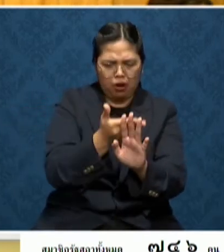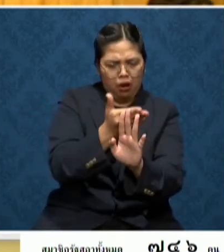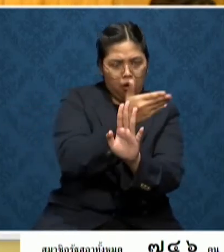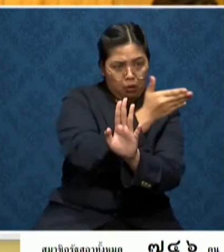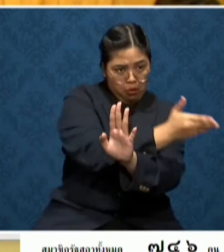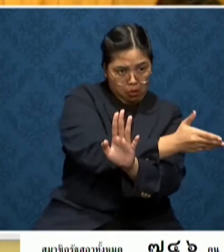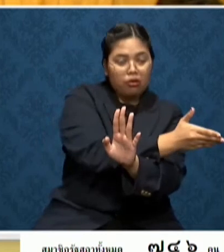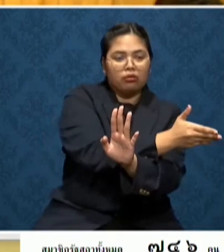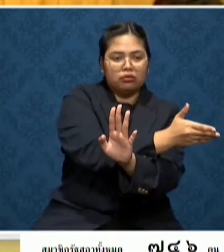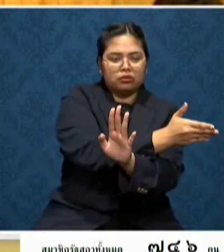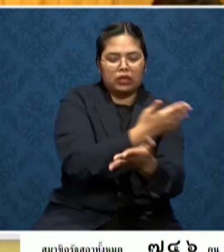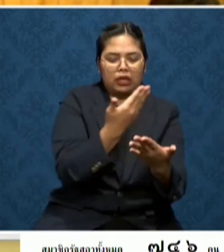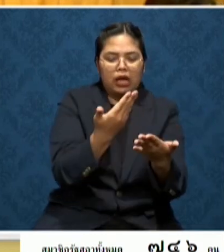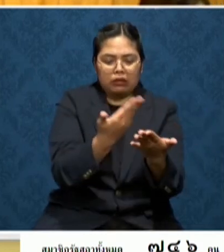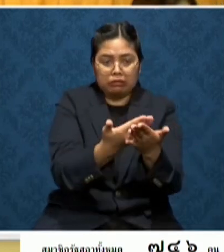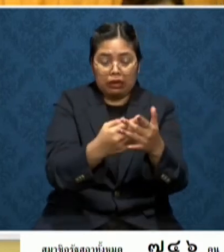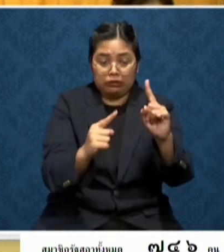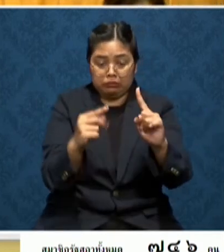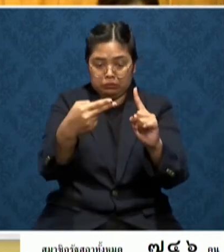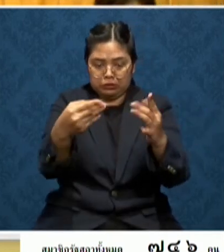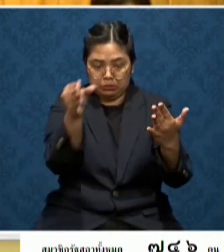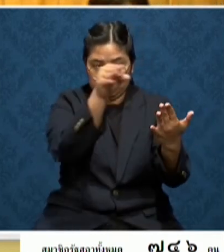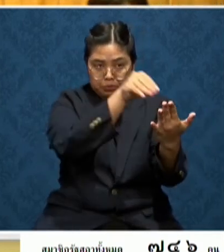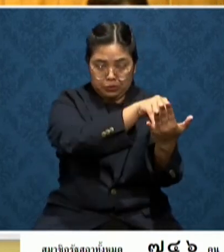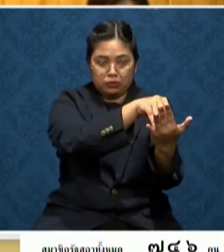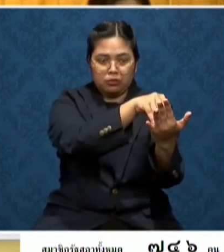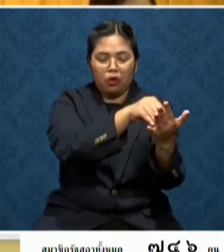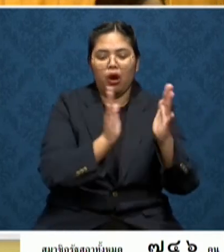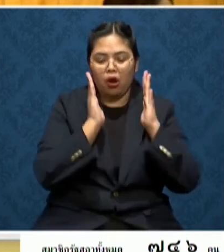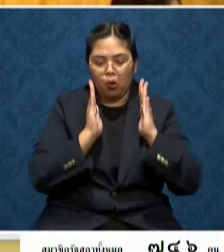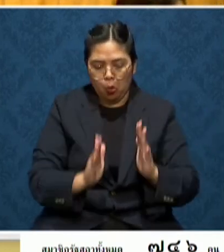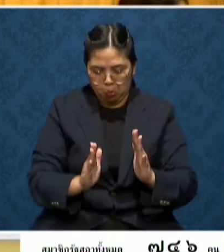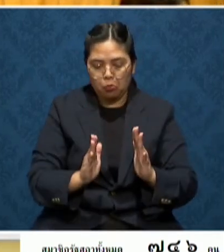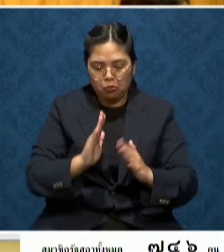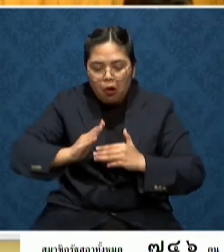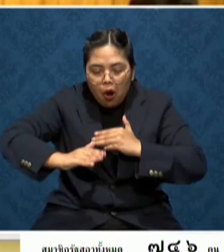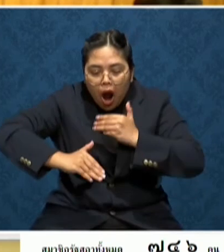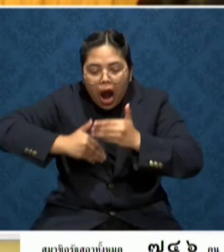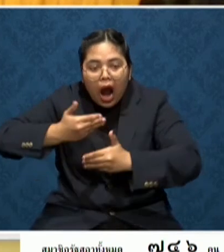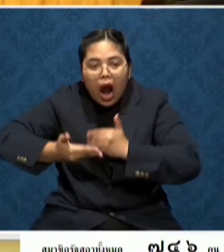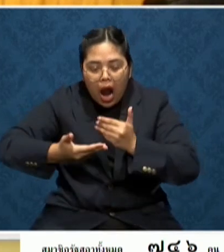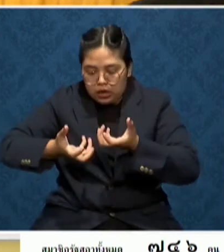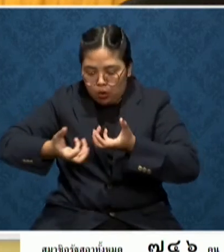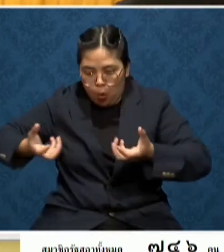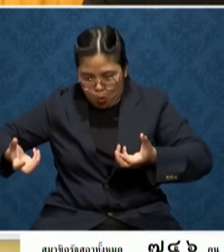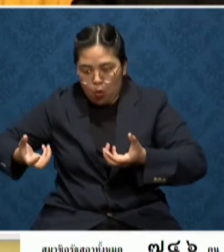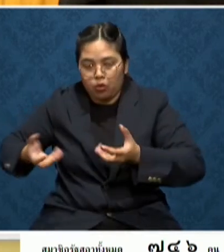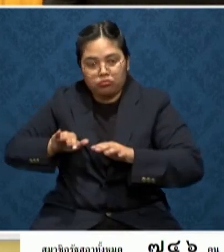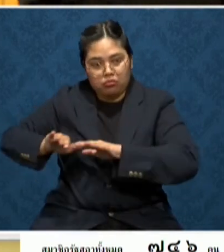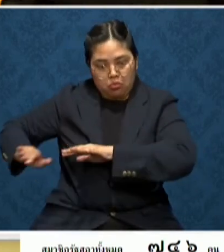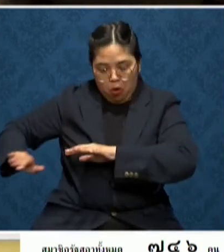หน้าที่จะเติมเงินลงไปเพราะผู้ผลิตจะต้องมีการเตรียมผลผลิตไว้